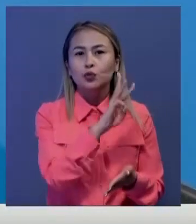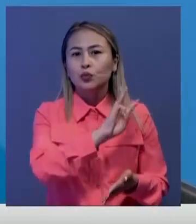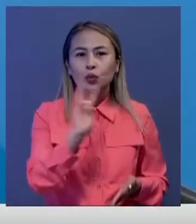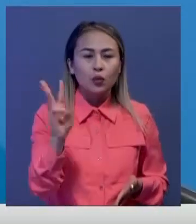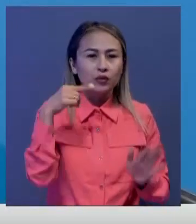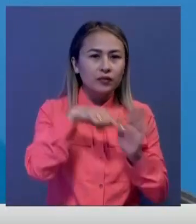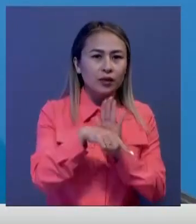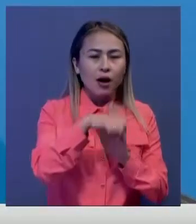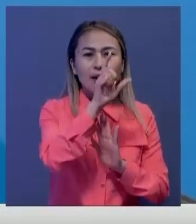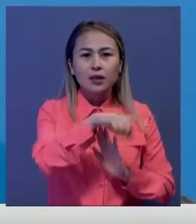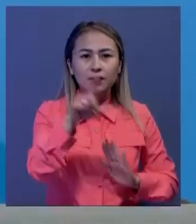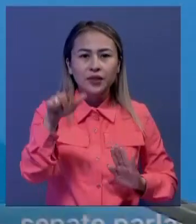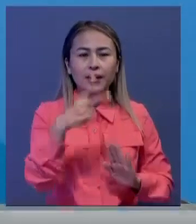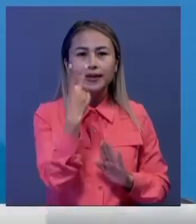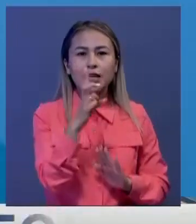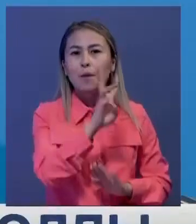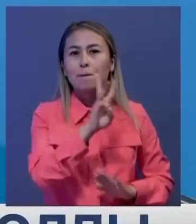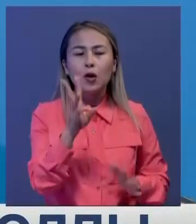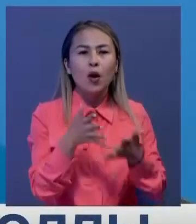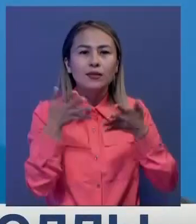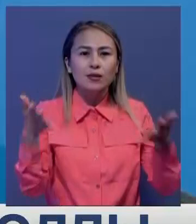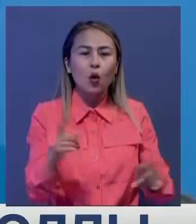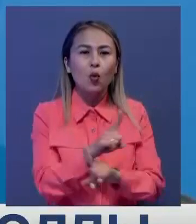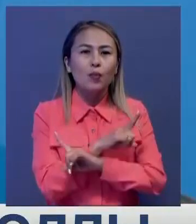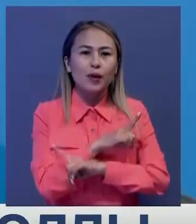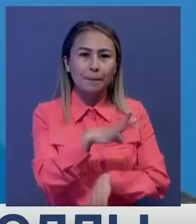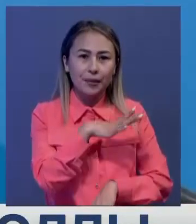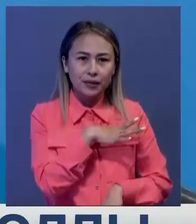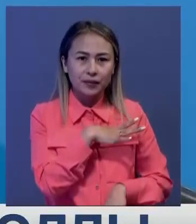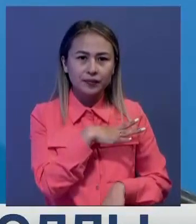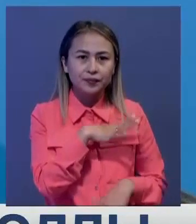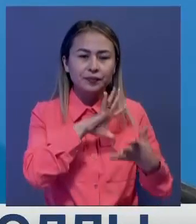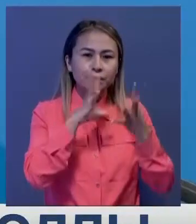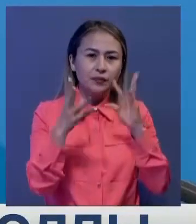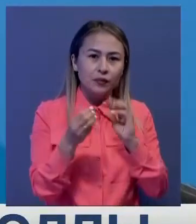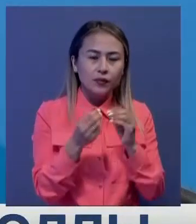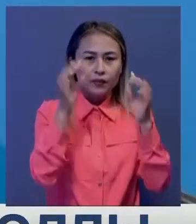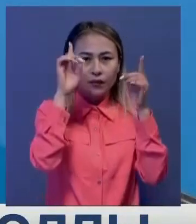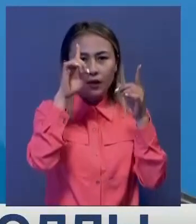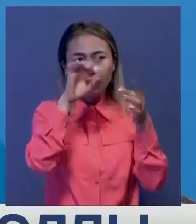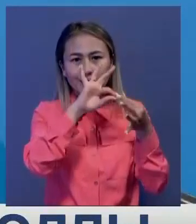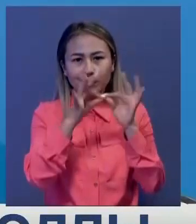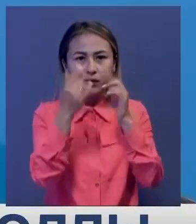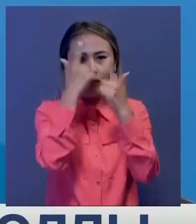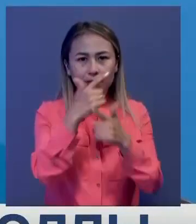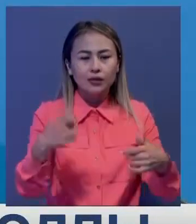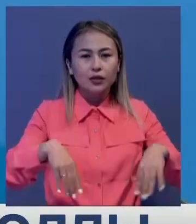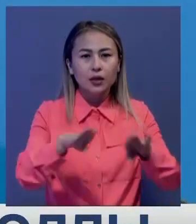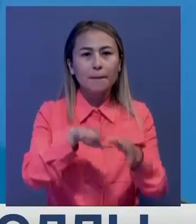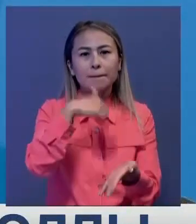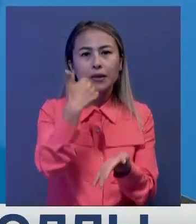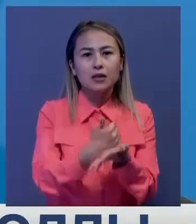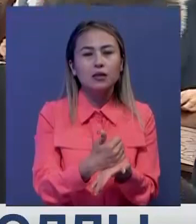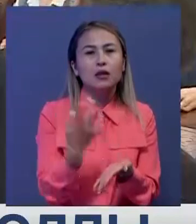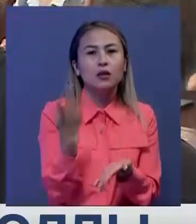379 bin adamın 2 milyondan astamı kırılgan boş çıkardı. Mene osunday direkterde biz başlık